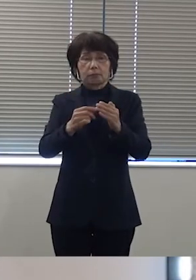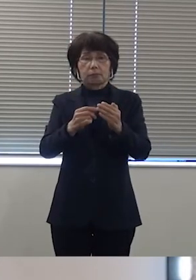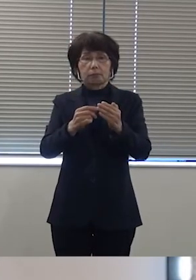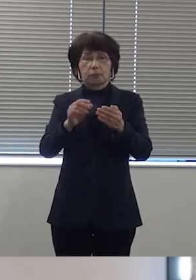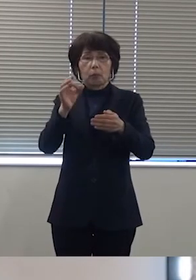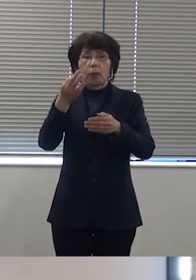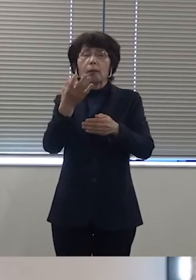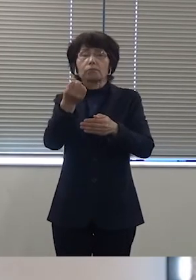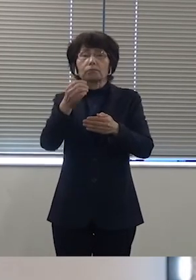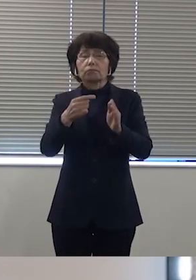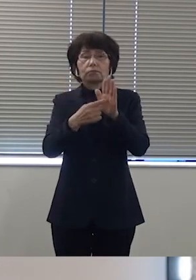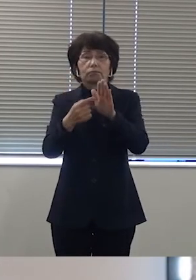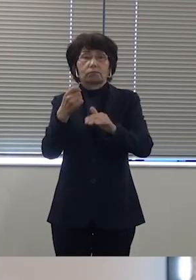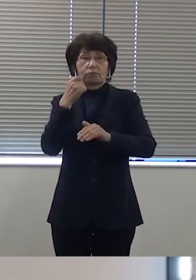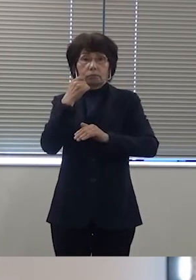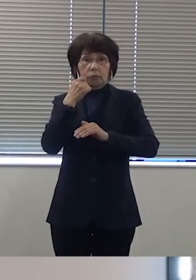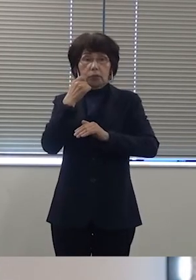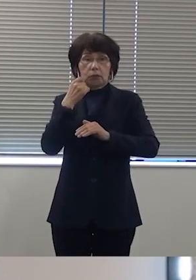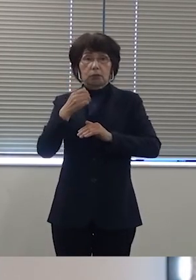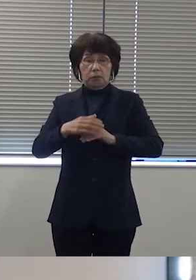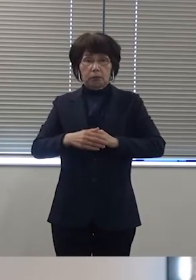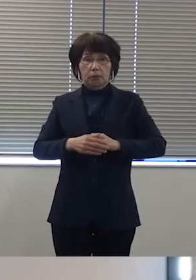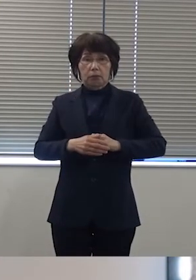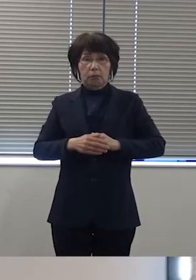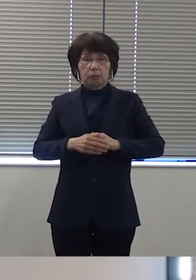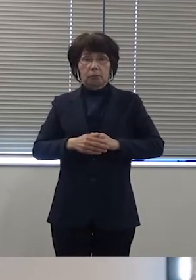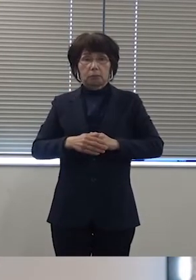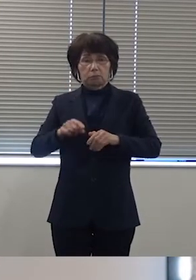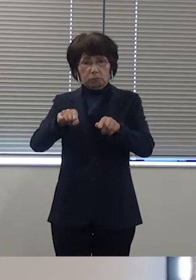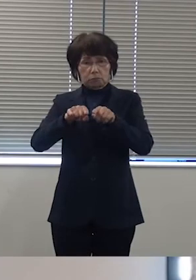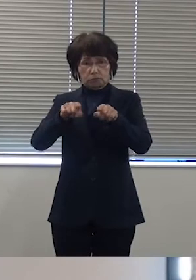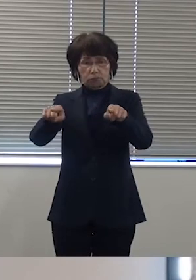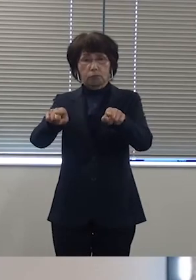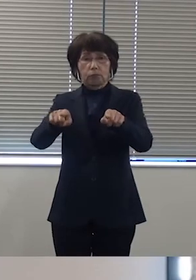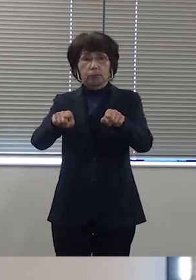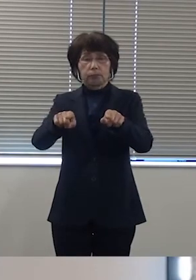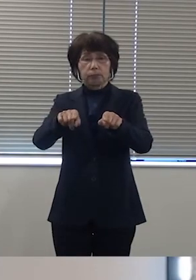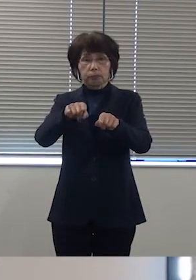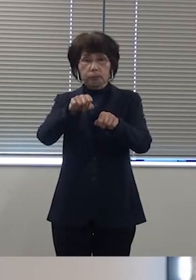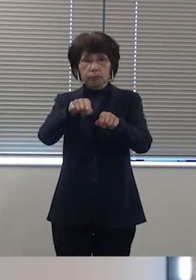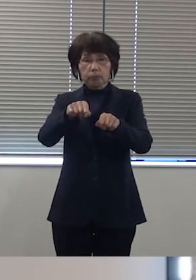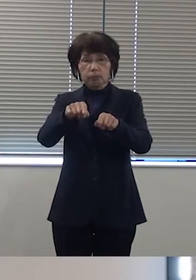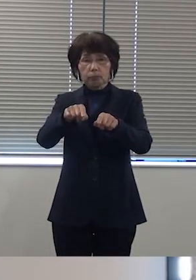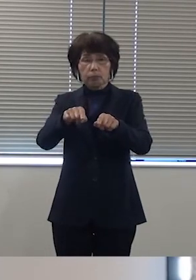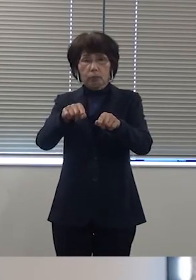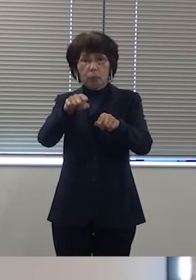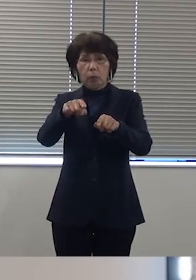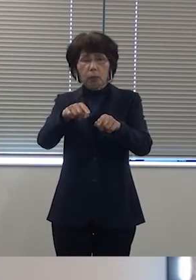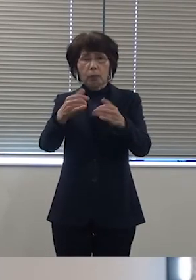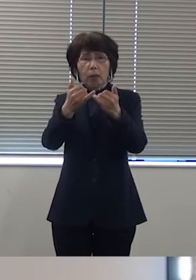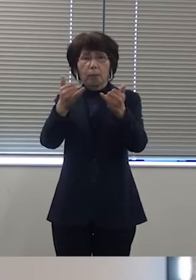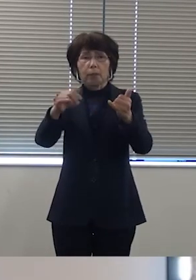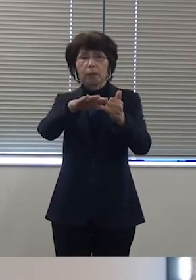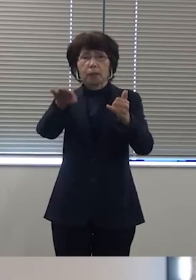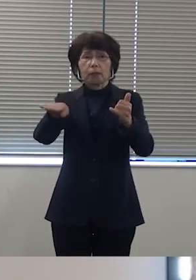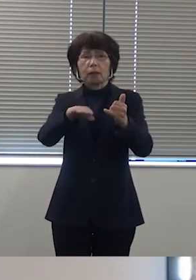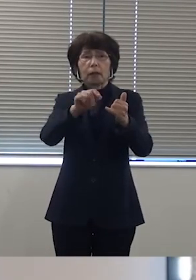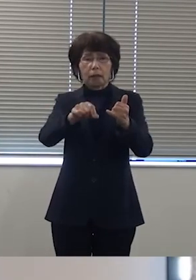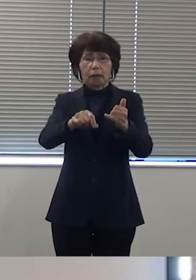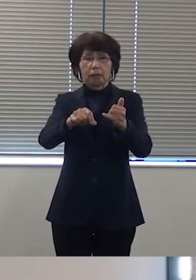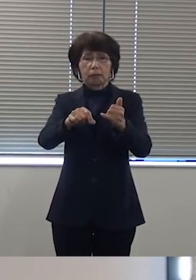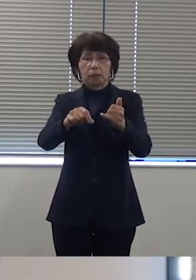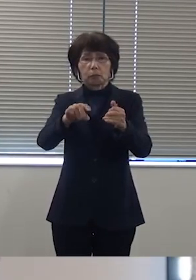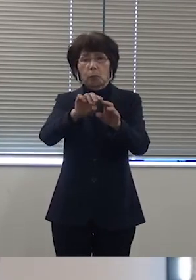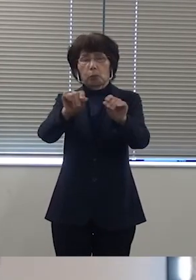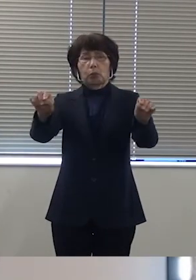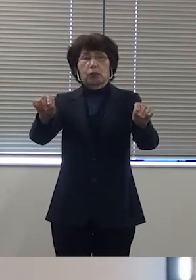というと不法投棄に近いような形のものなので、不法投棄をされたものを代執行で行政が乗けるのかっていったら、まあ、基本的に